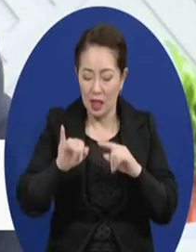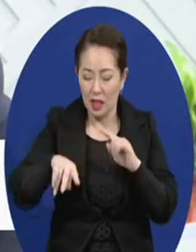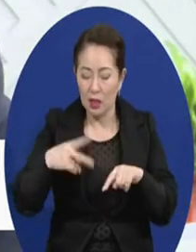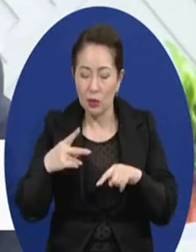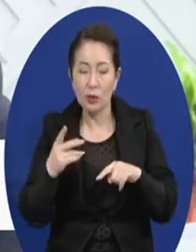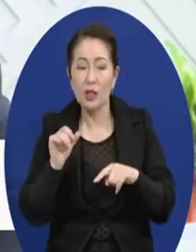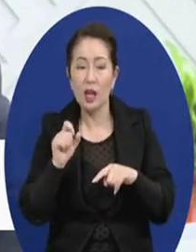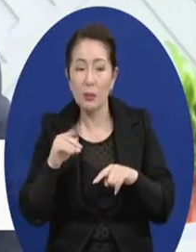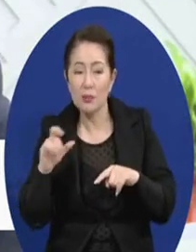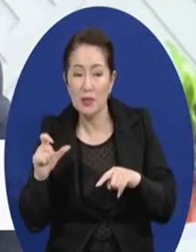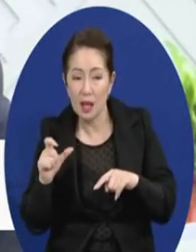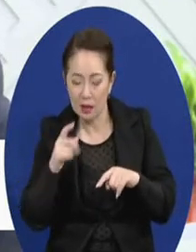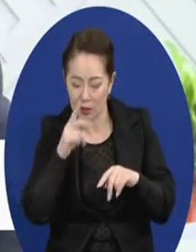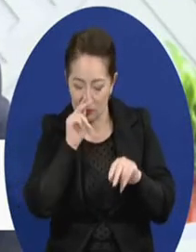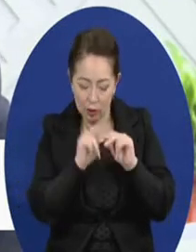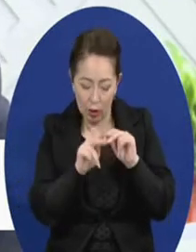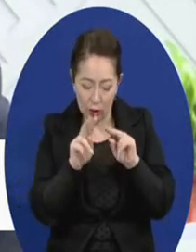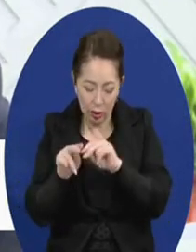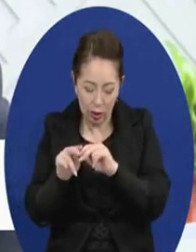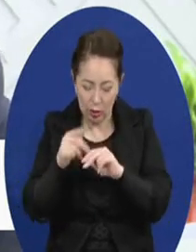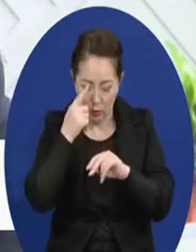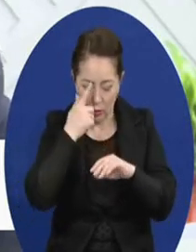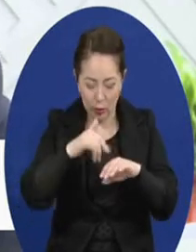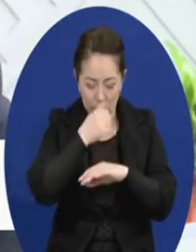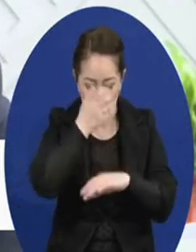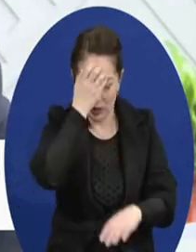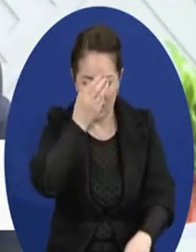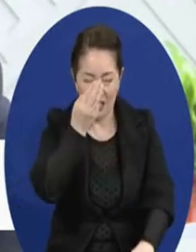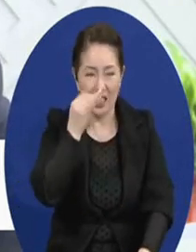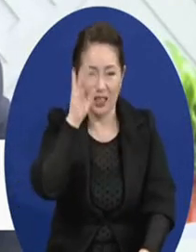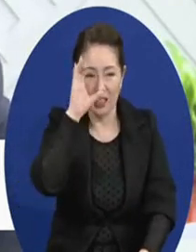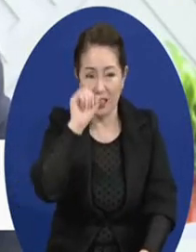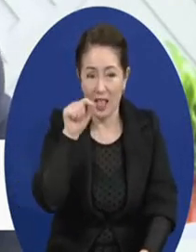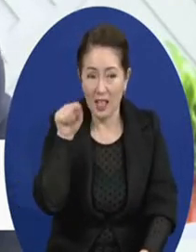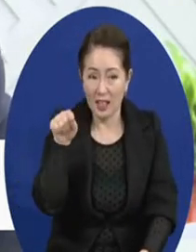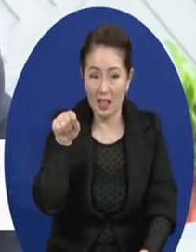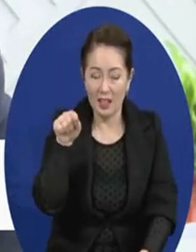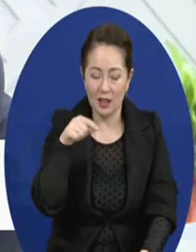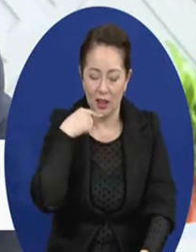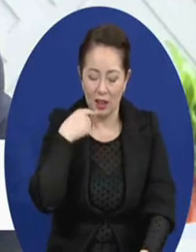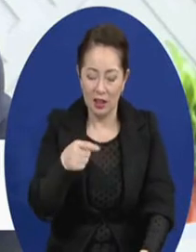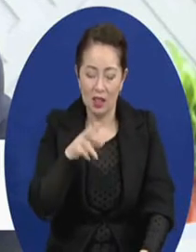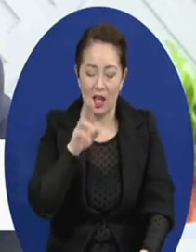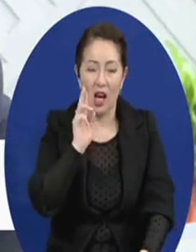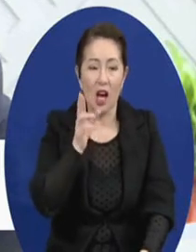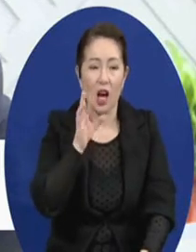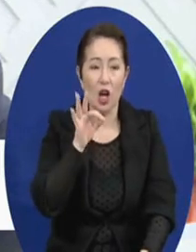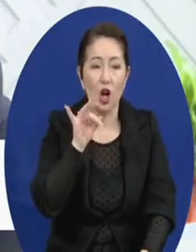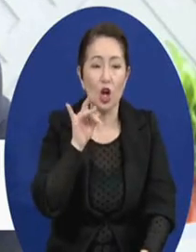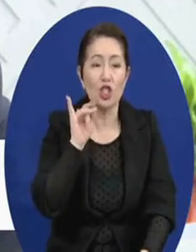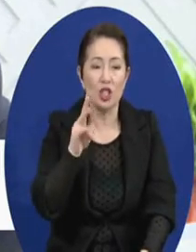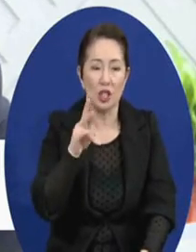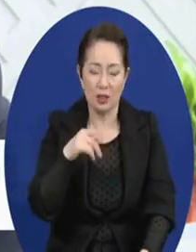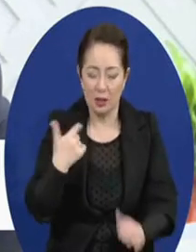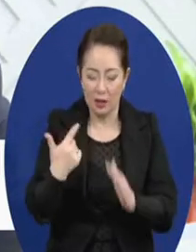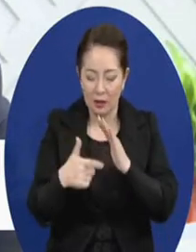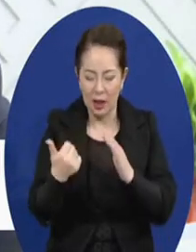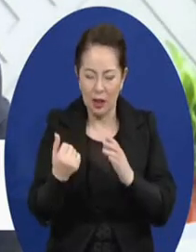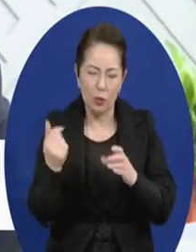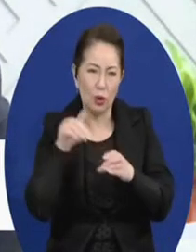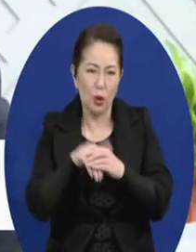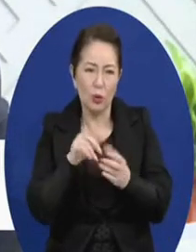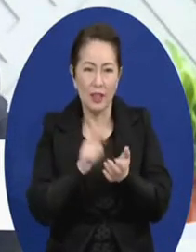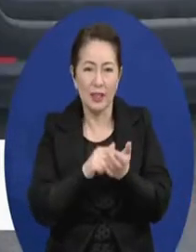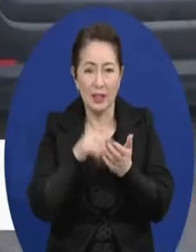гэдэг том үзүүлэлтэн дээр бид нар Монгол улсын шатар садад керосиныг бол онцгой хатан дотортой болгохоор